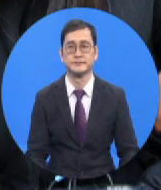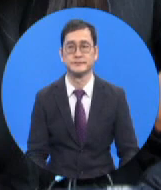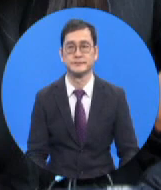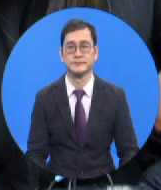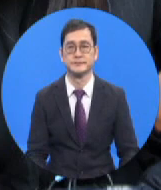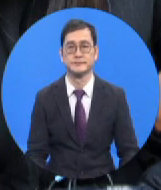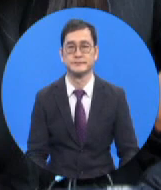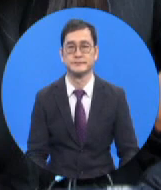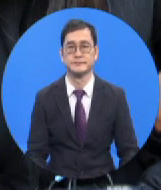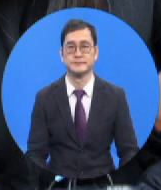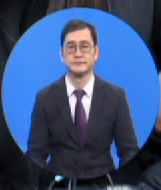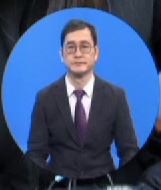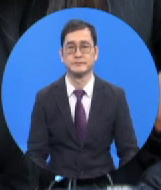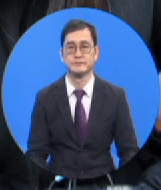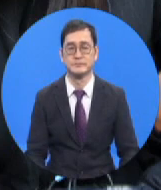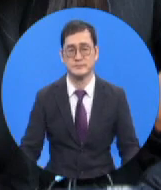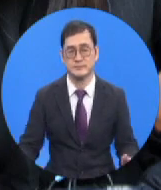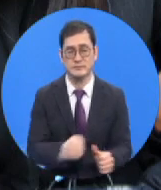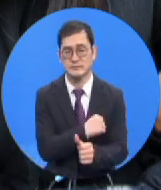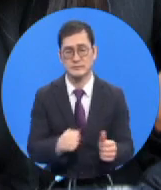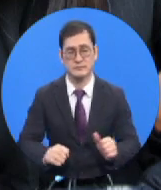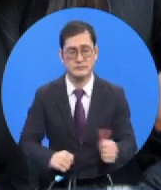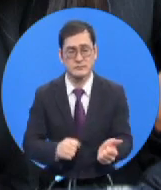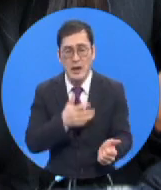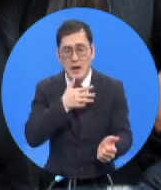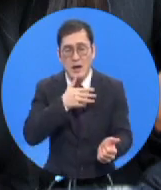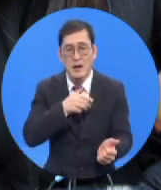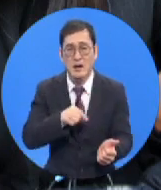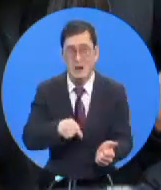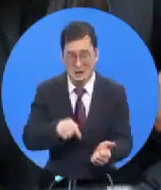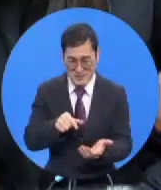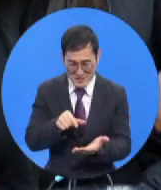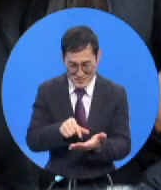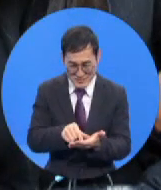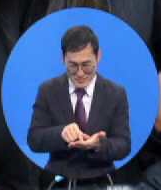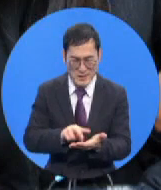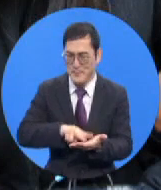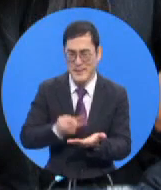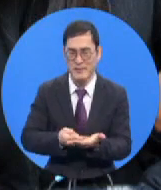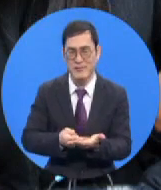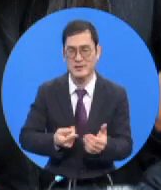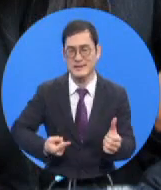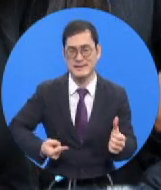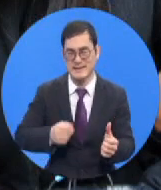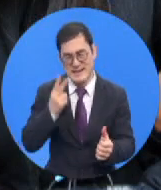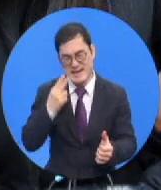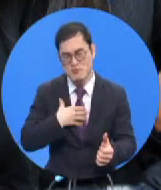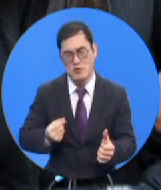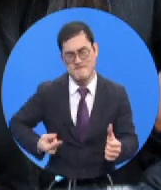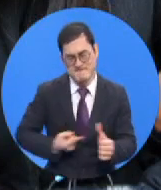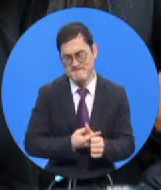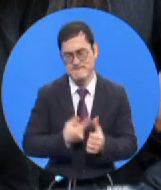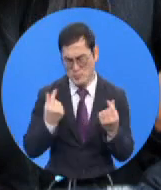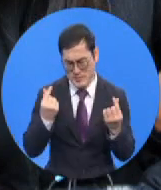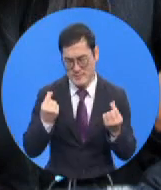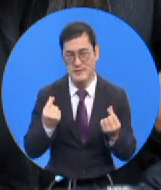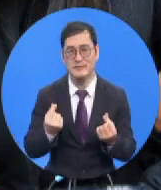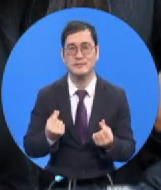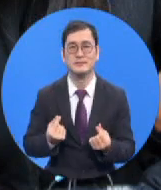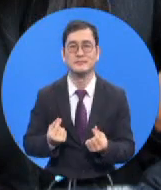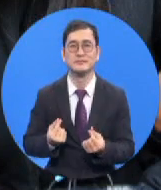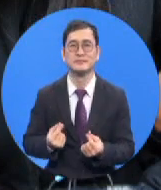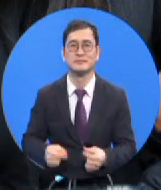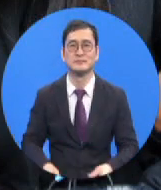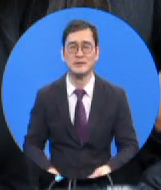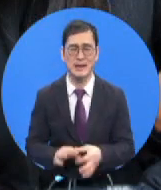하겠다 이렇게 재판부에 신청을 했습니다. 그리고 재판부가 이를 승인했습니다. 검찰은 지속적인 학대로